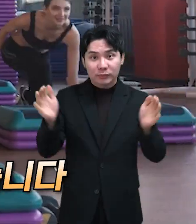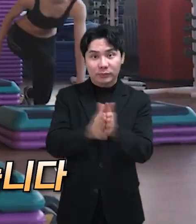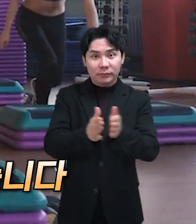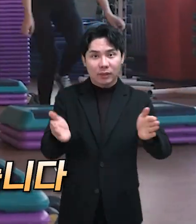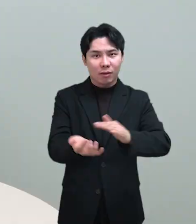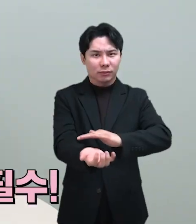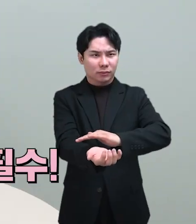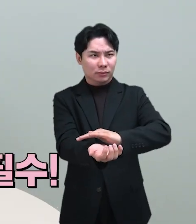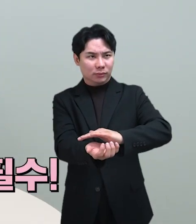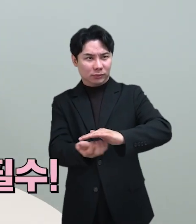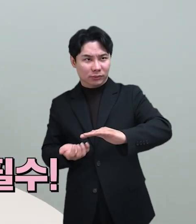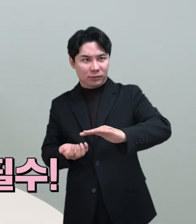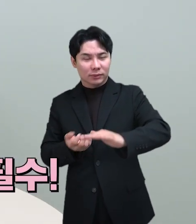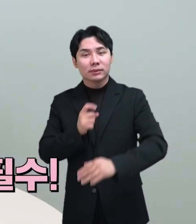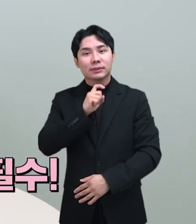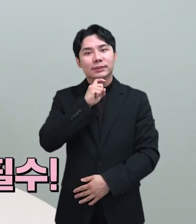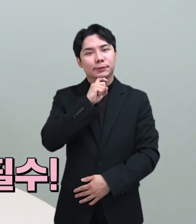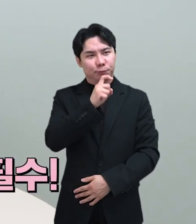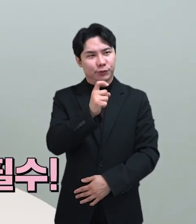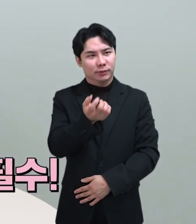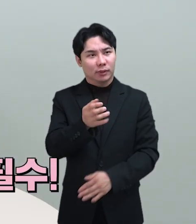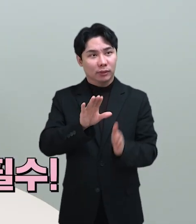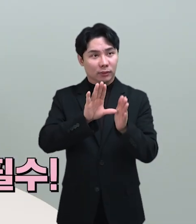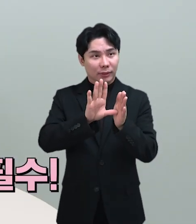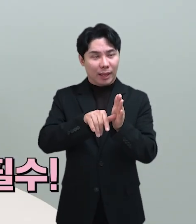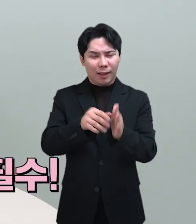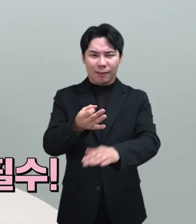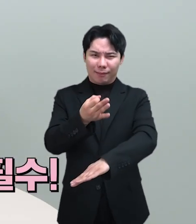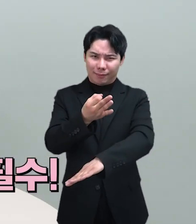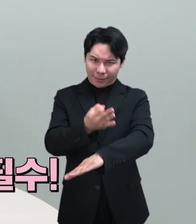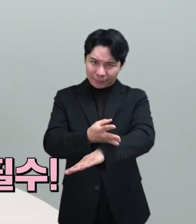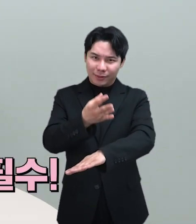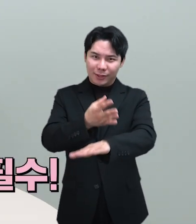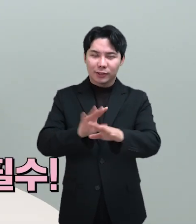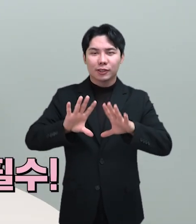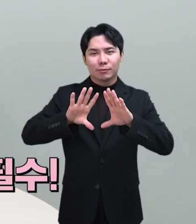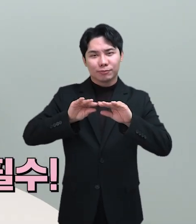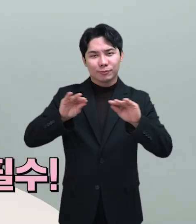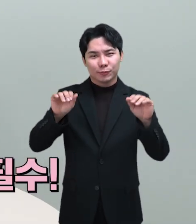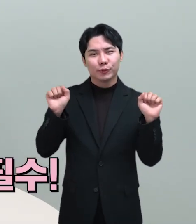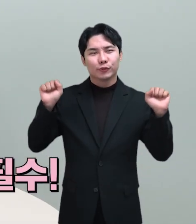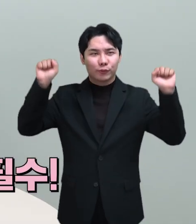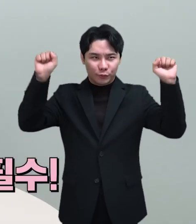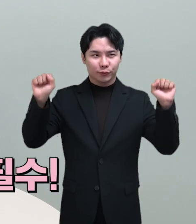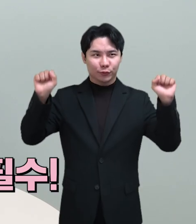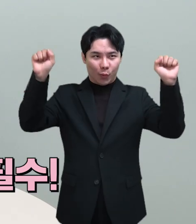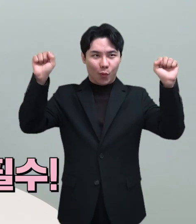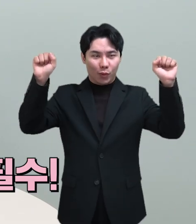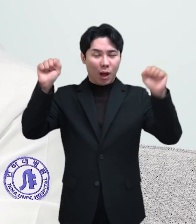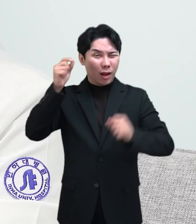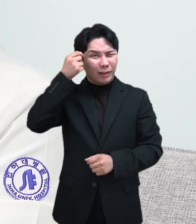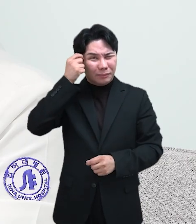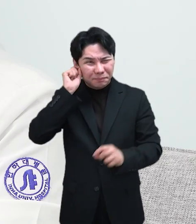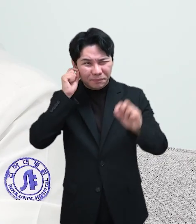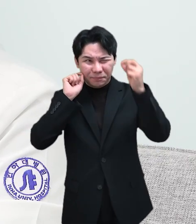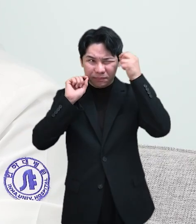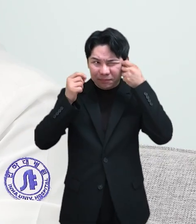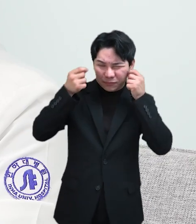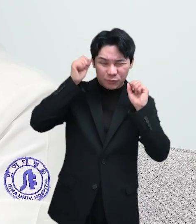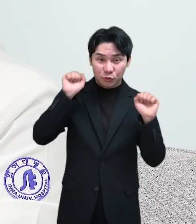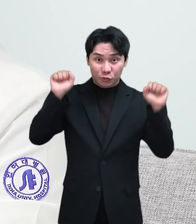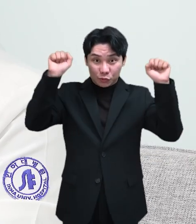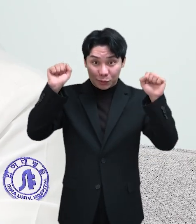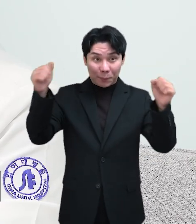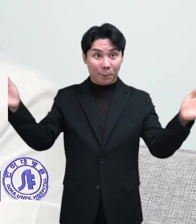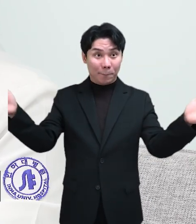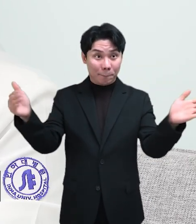다 좋습니다. 대신에 모든 운동은 약간 10분 동안 가볍게 걷기나 체조로 워밍업을 해야 되고요. 그 후에는 땀이 나게